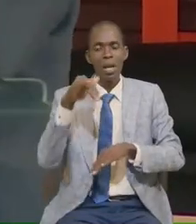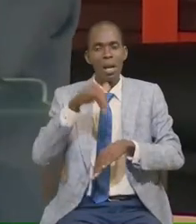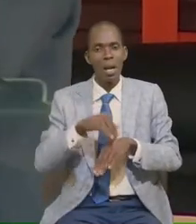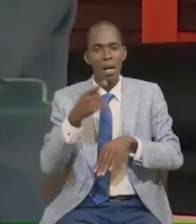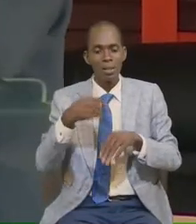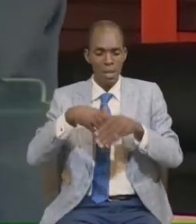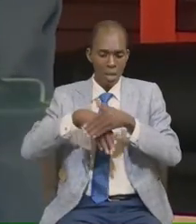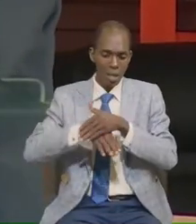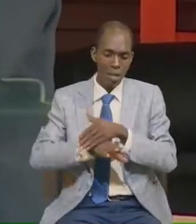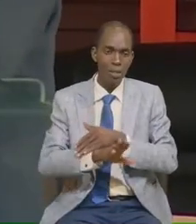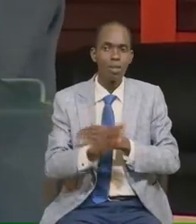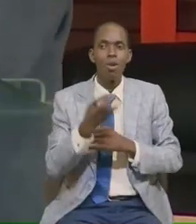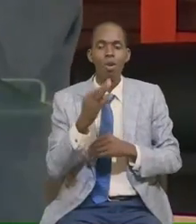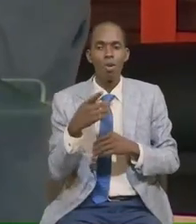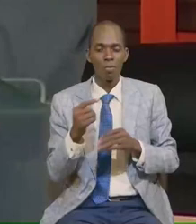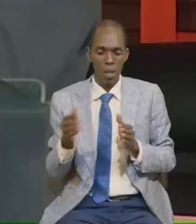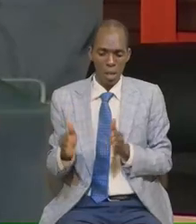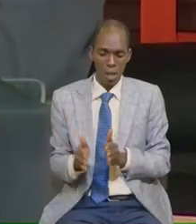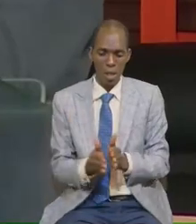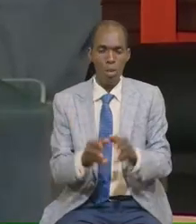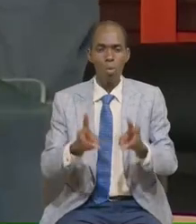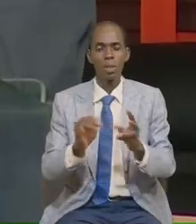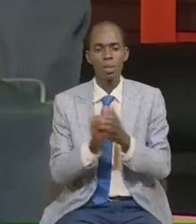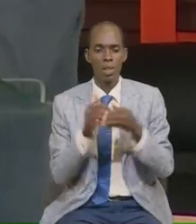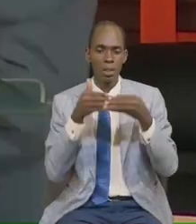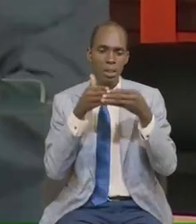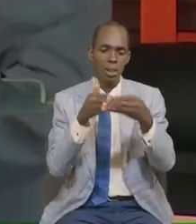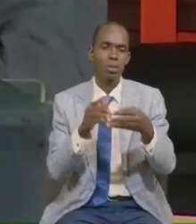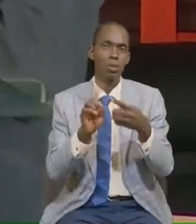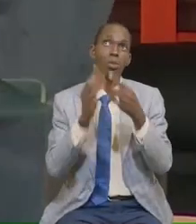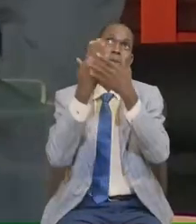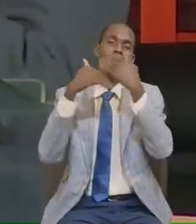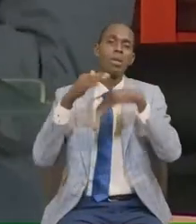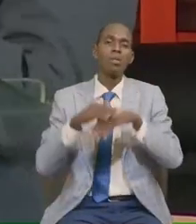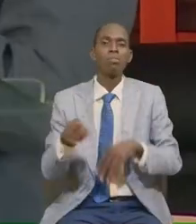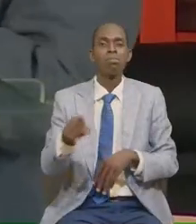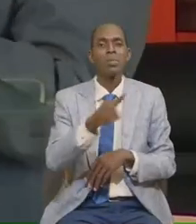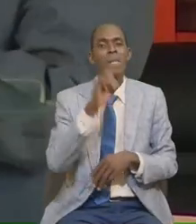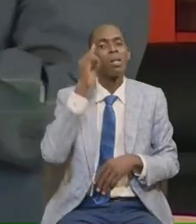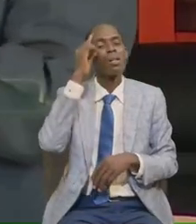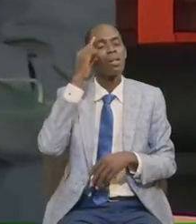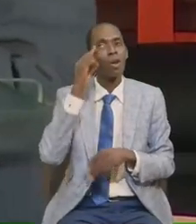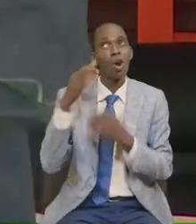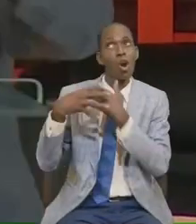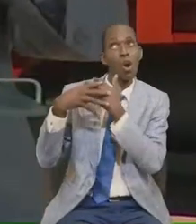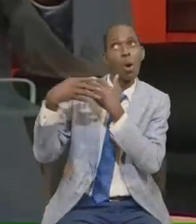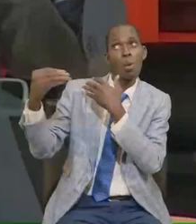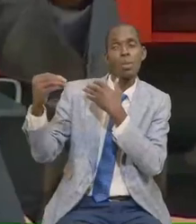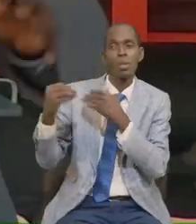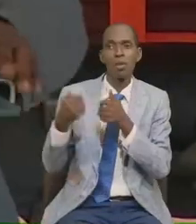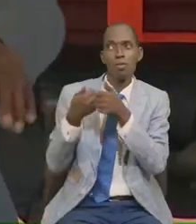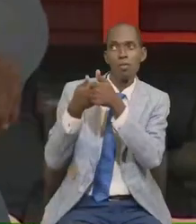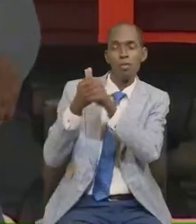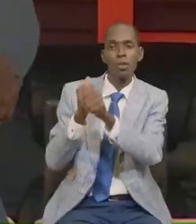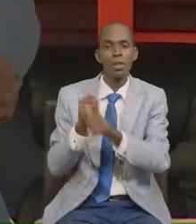par le chemin resserrer qui conduit au ciel il pense au mot de la vie selon le modèle